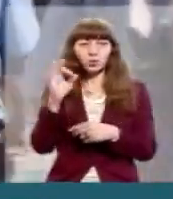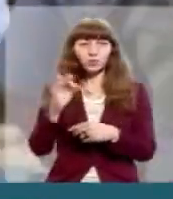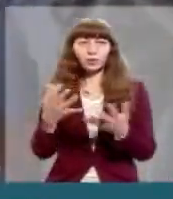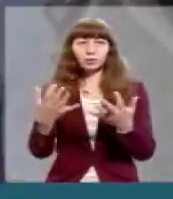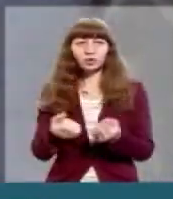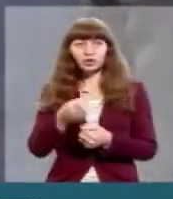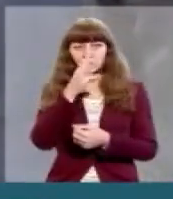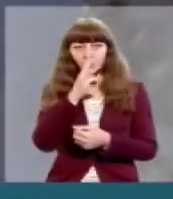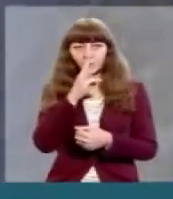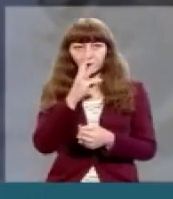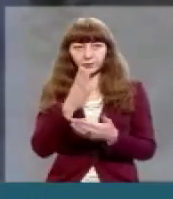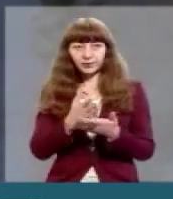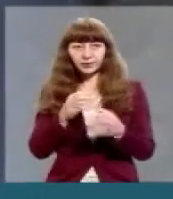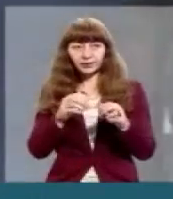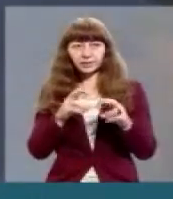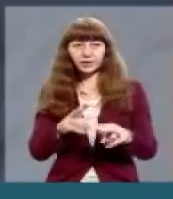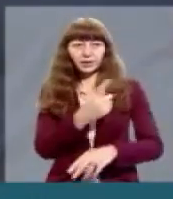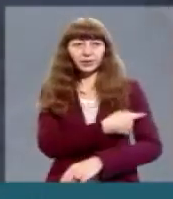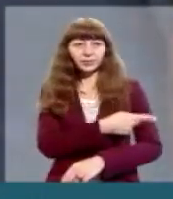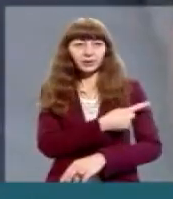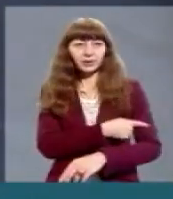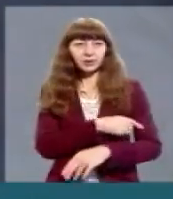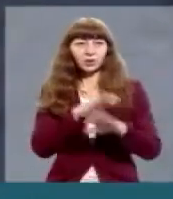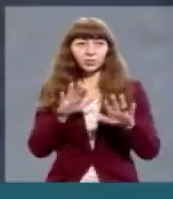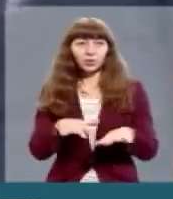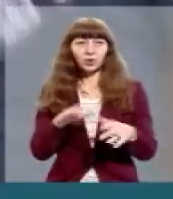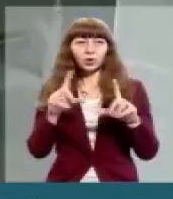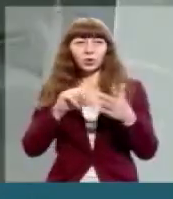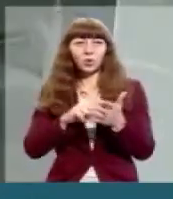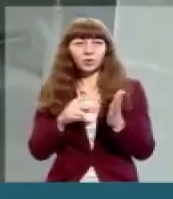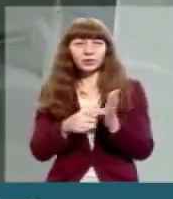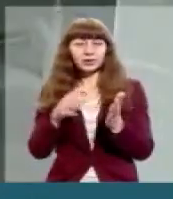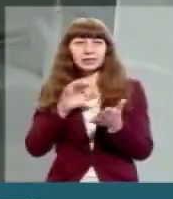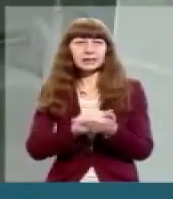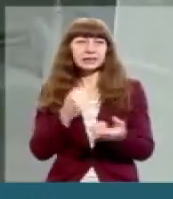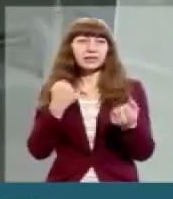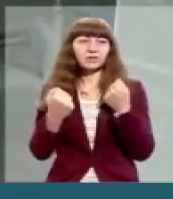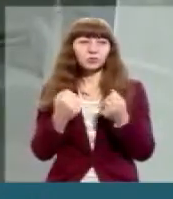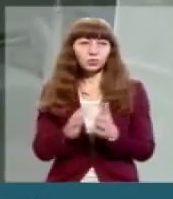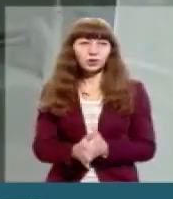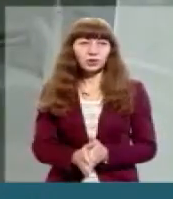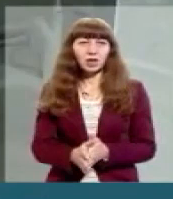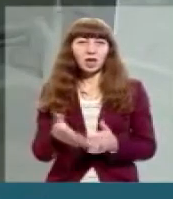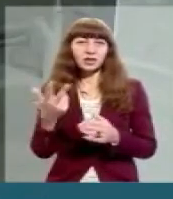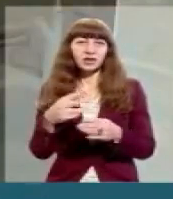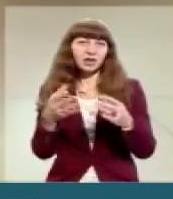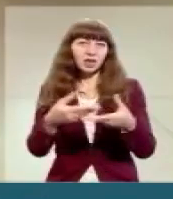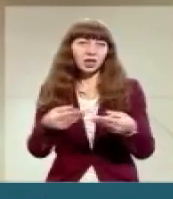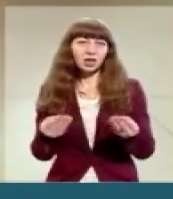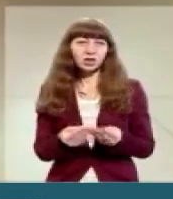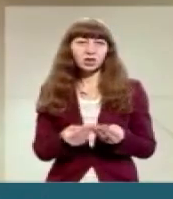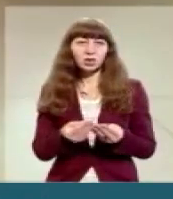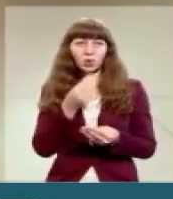қатар арнайы медициналық пункт пен дене шынықтыруға арналған бөлмемен қамтамасыз етілген. Күніне үш уақыт ыстық ас беріледі. Тапқан табыстарына